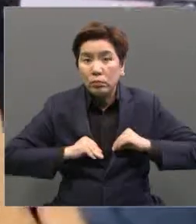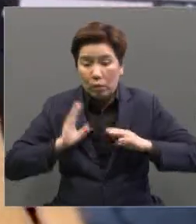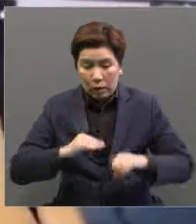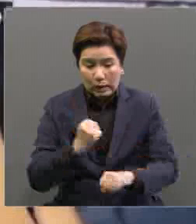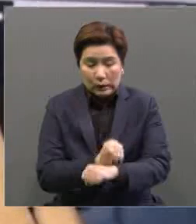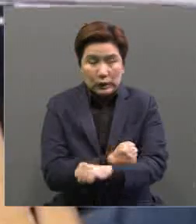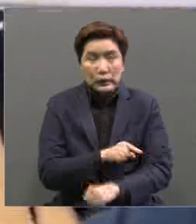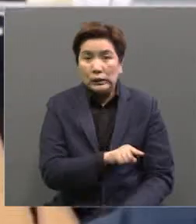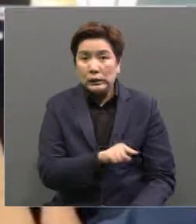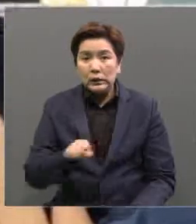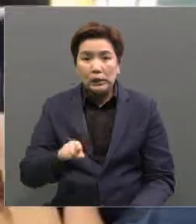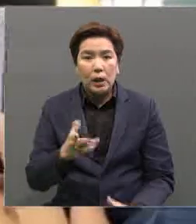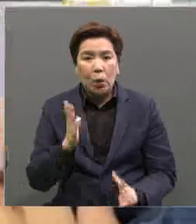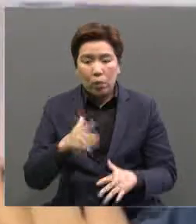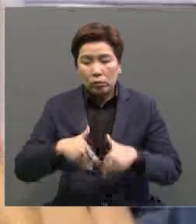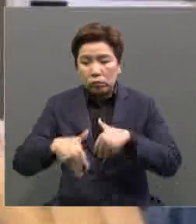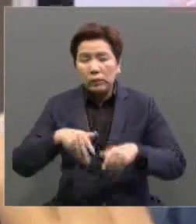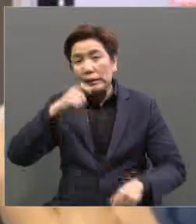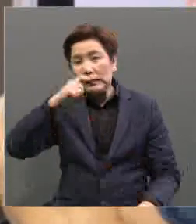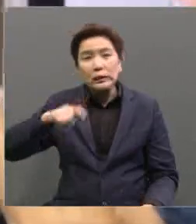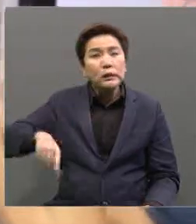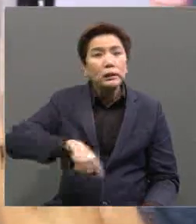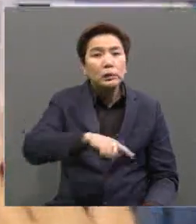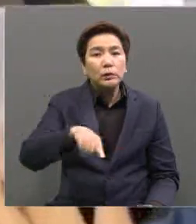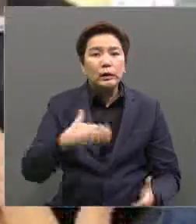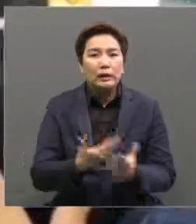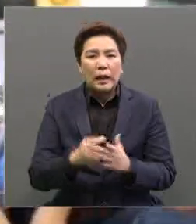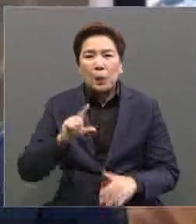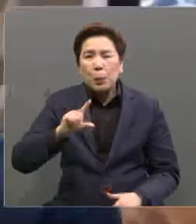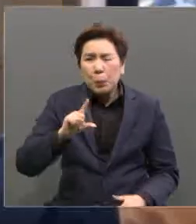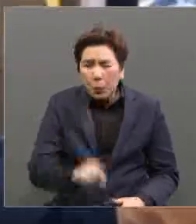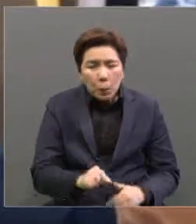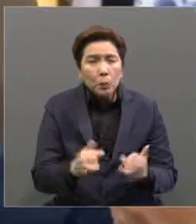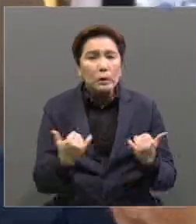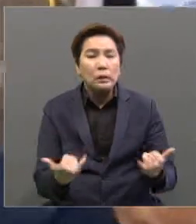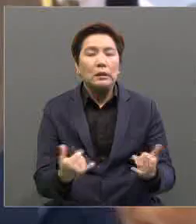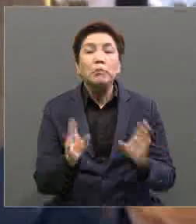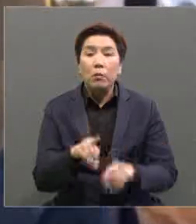แรงงานของพี่น้องประชาชนคนไทยเนี่ยต่ำติดดินอย่างนี้